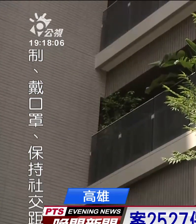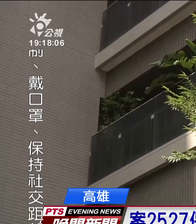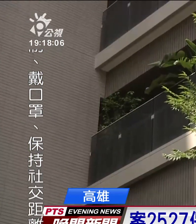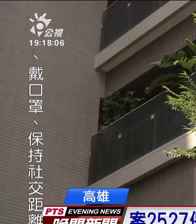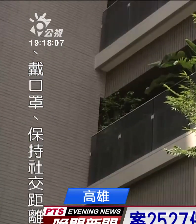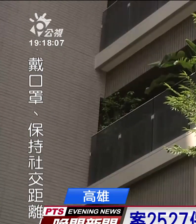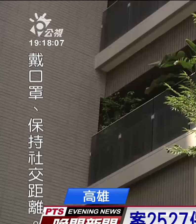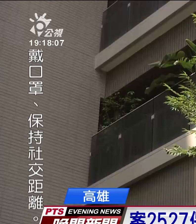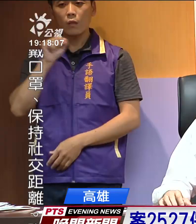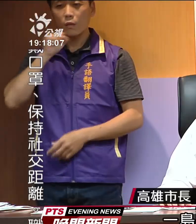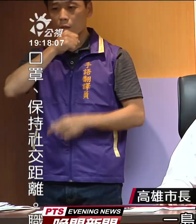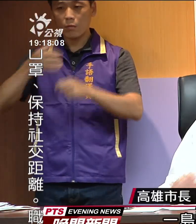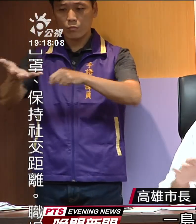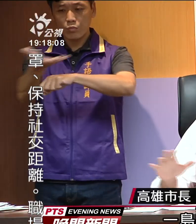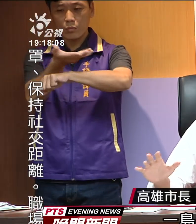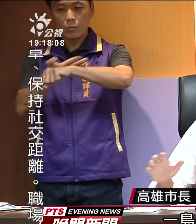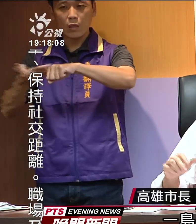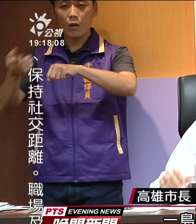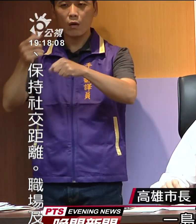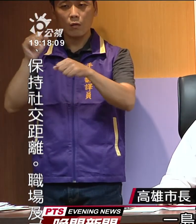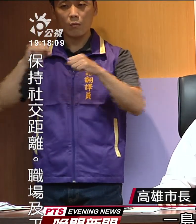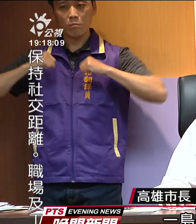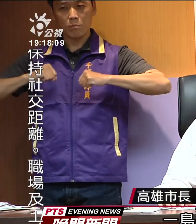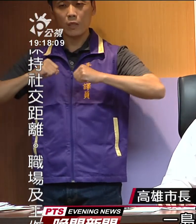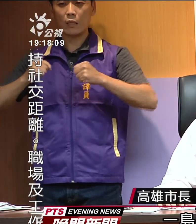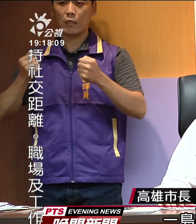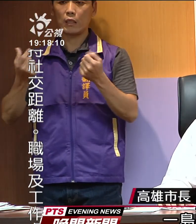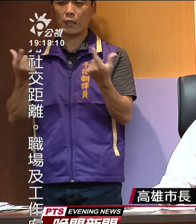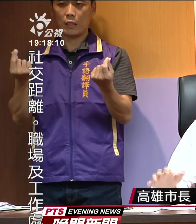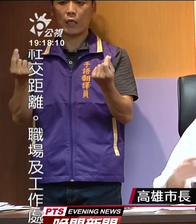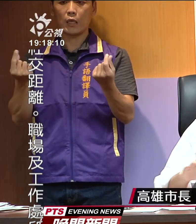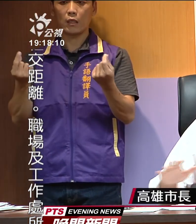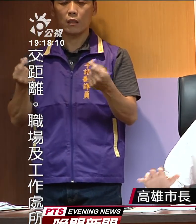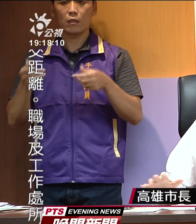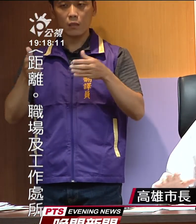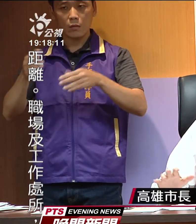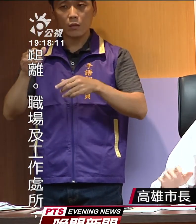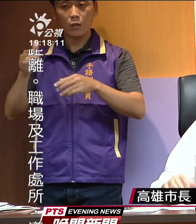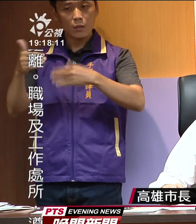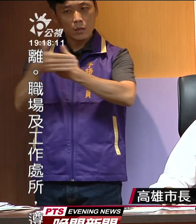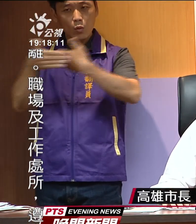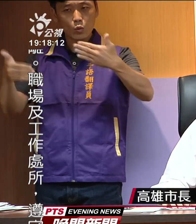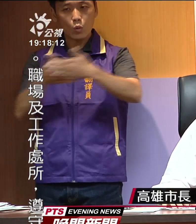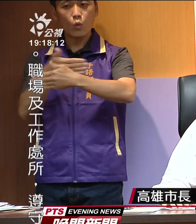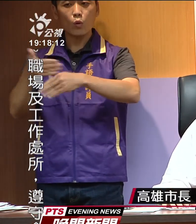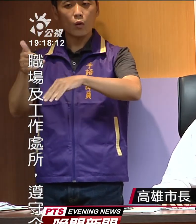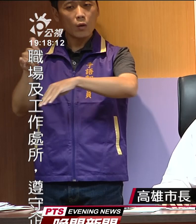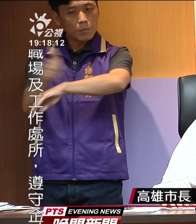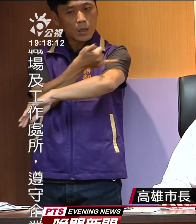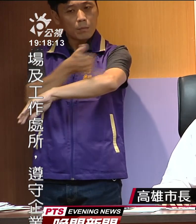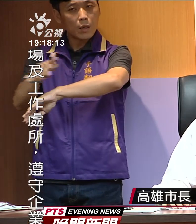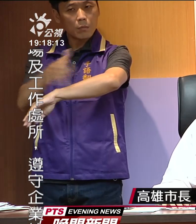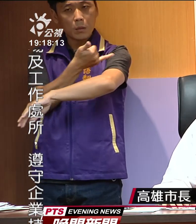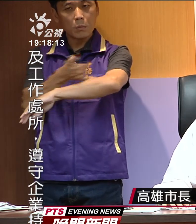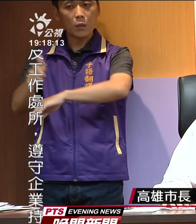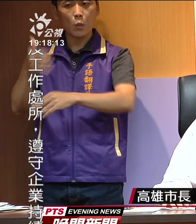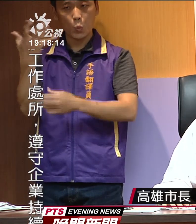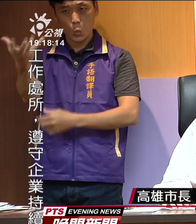径。 一岛同命，大家都是命运共同体，但交通彼此的联系都是非常的频